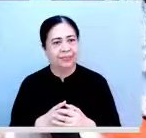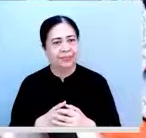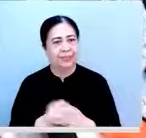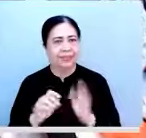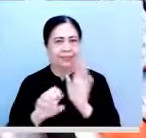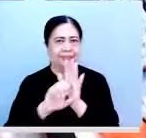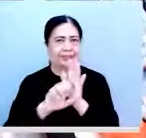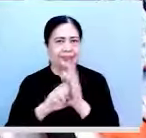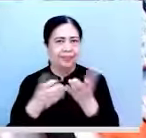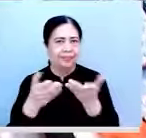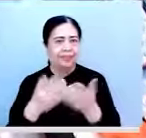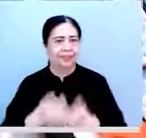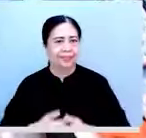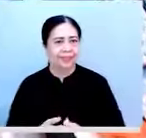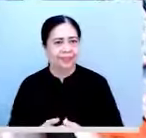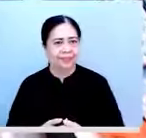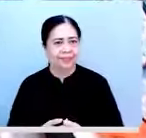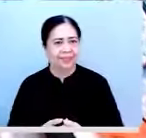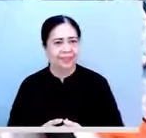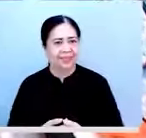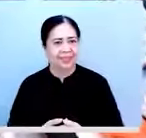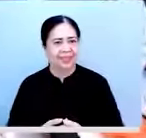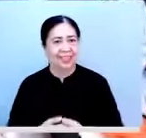Oh, ito po, pamay na lang po.